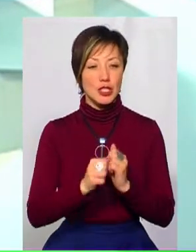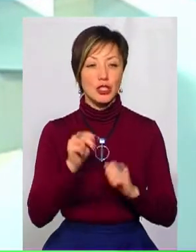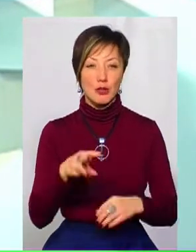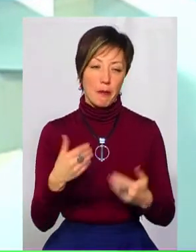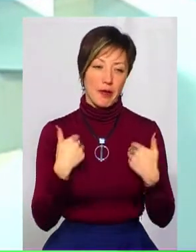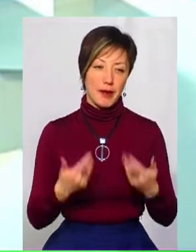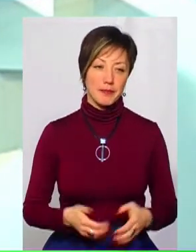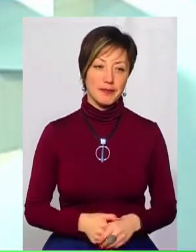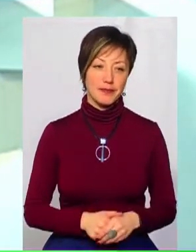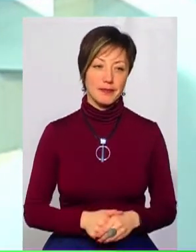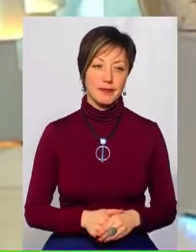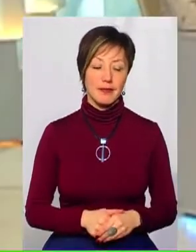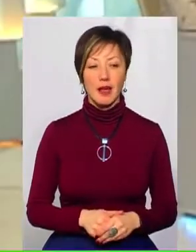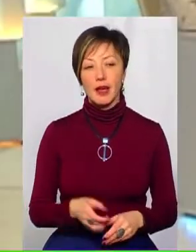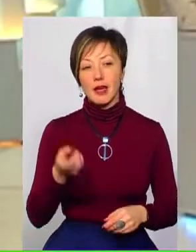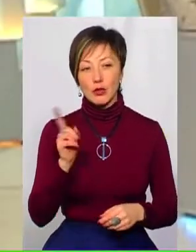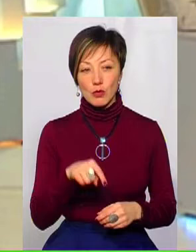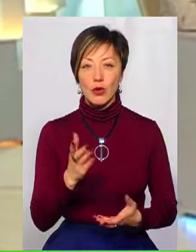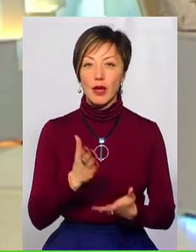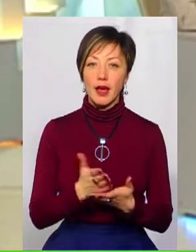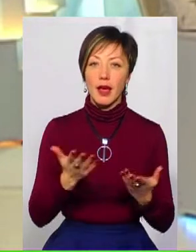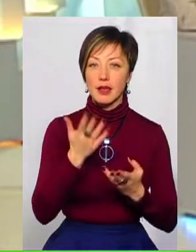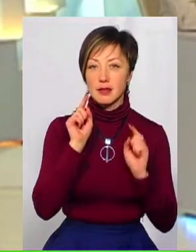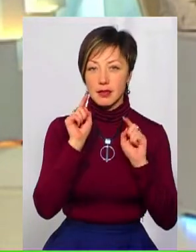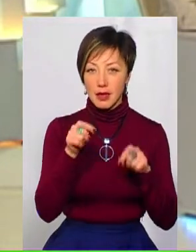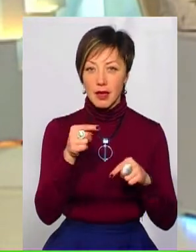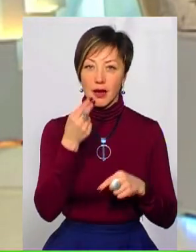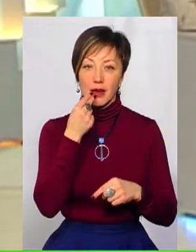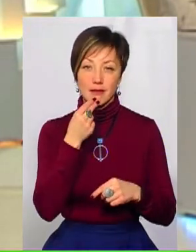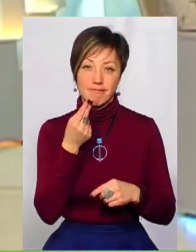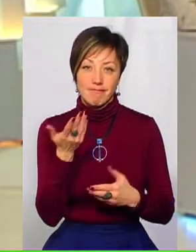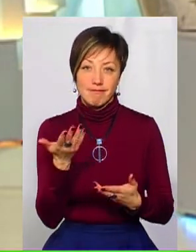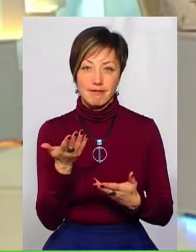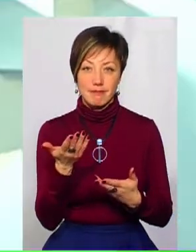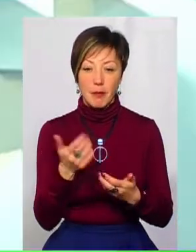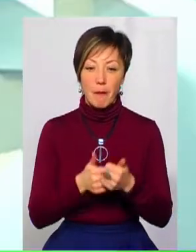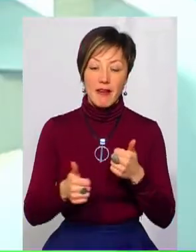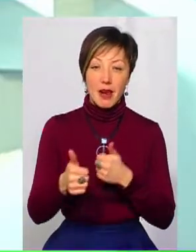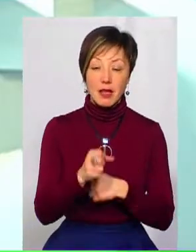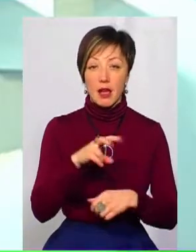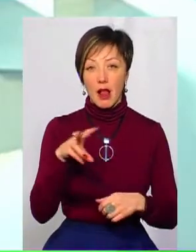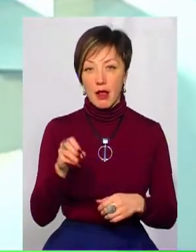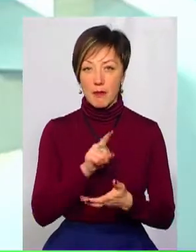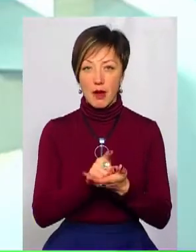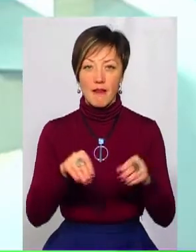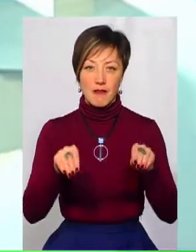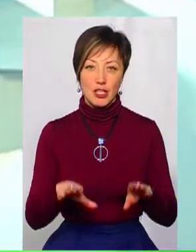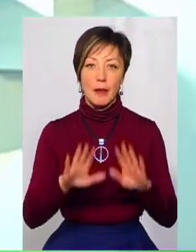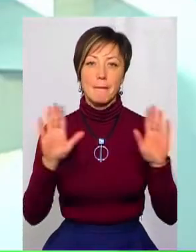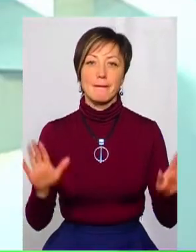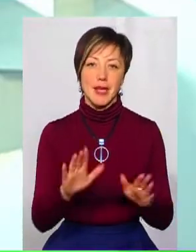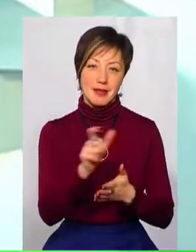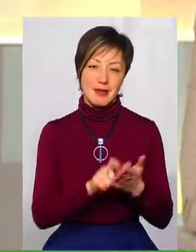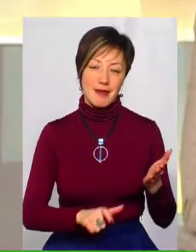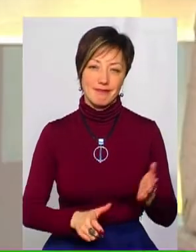мене. Тому, власне, можливо, є якісь преференції, але я рахую все ж таки, що має вирішити вся пісня. Я